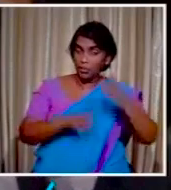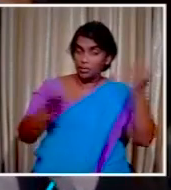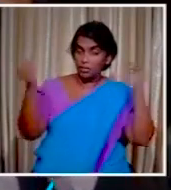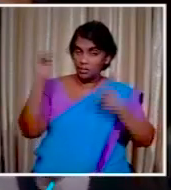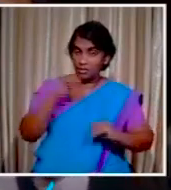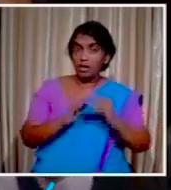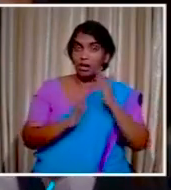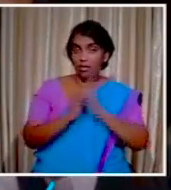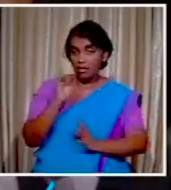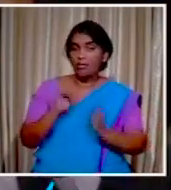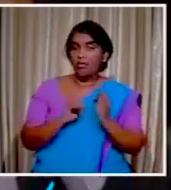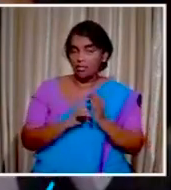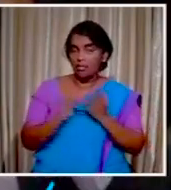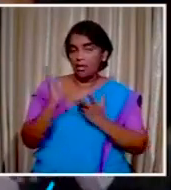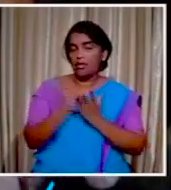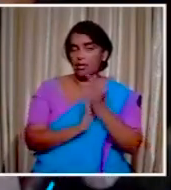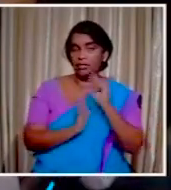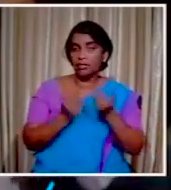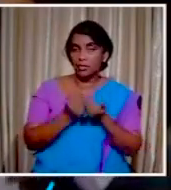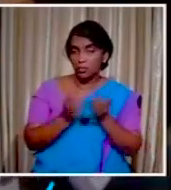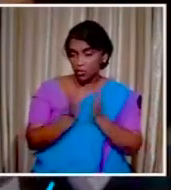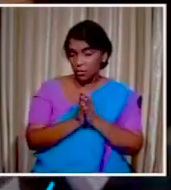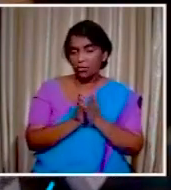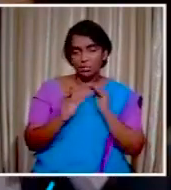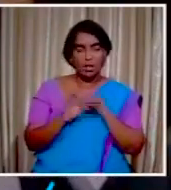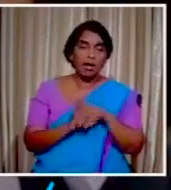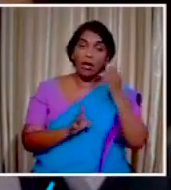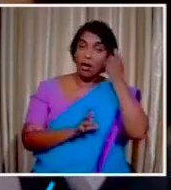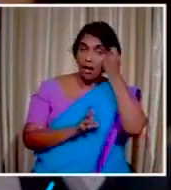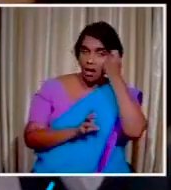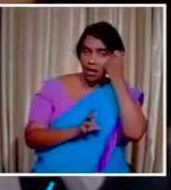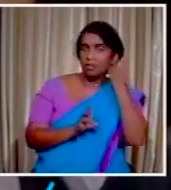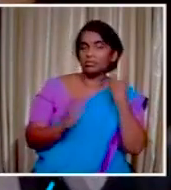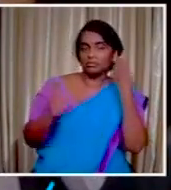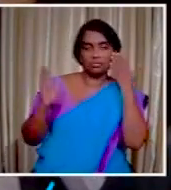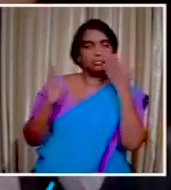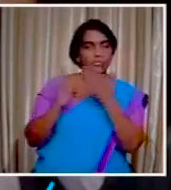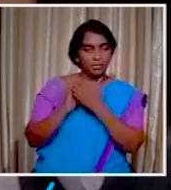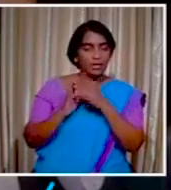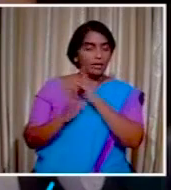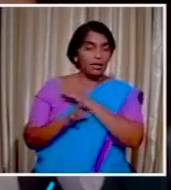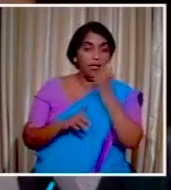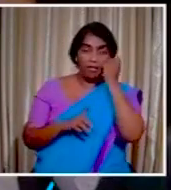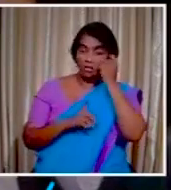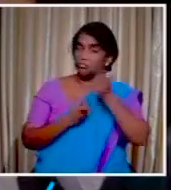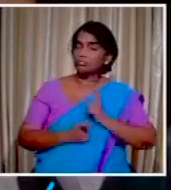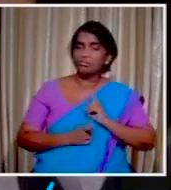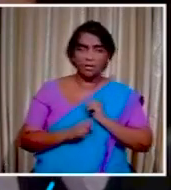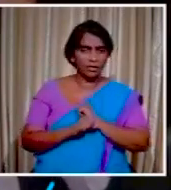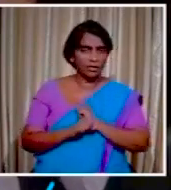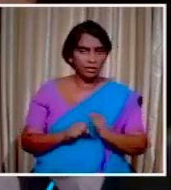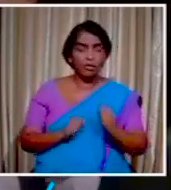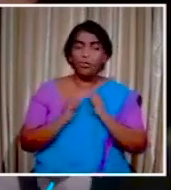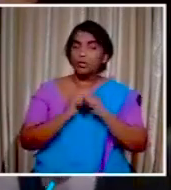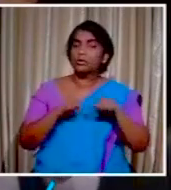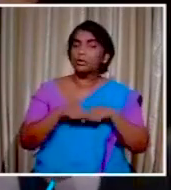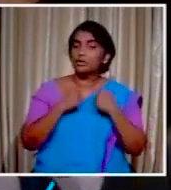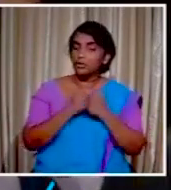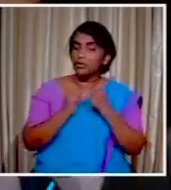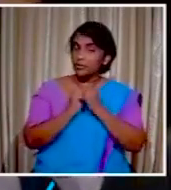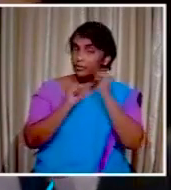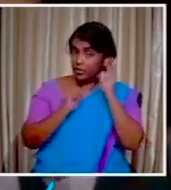මන්ත්‍රීවරුන්ට අයිතියක් තියෙනවා. Taman නියෝජනය කරන මතය වෙනුවෙන් පෙනී ඉන්න. ඒ මතය වෙනුවෙන් පෙනී ඉන්න තුනම වෘත්තීය ක්‍රියාමාර්ග